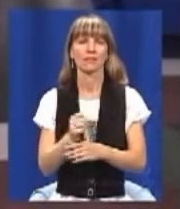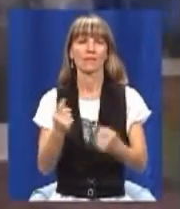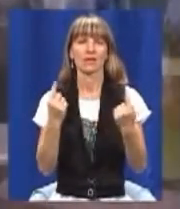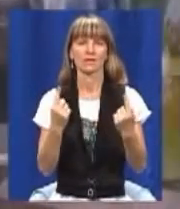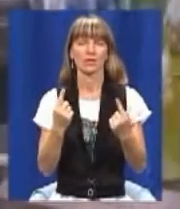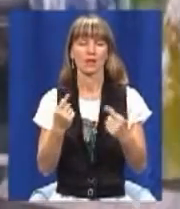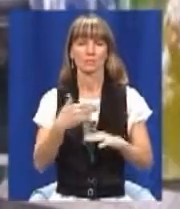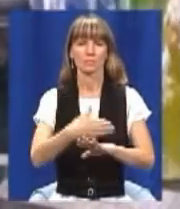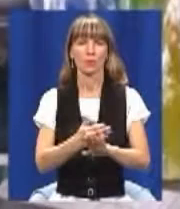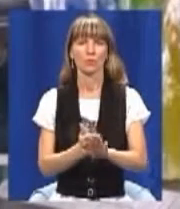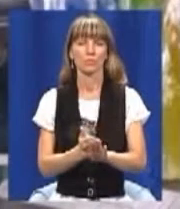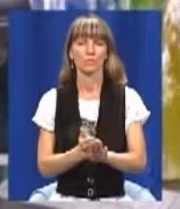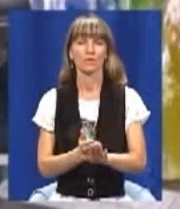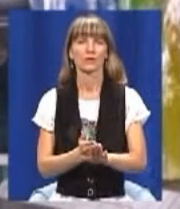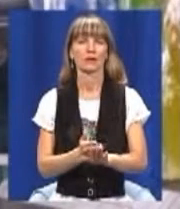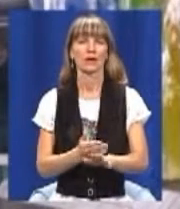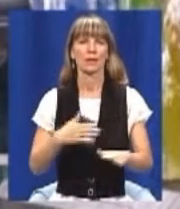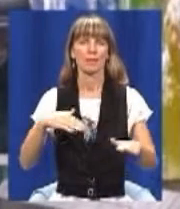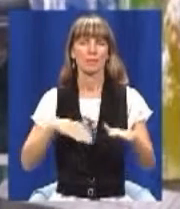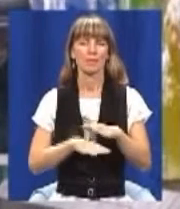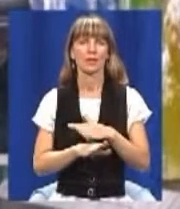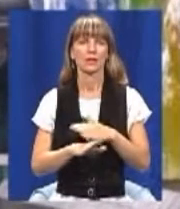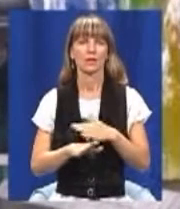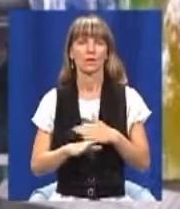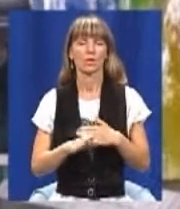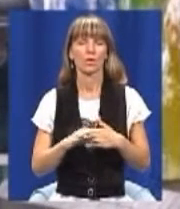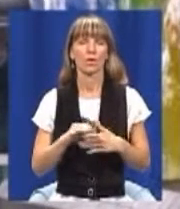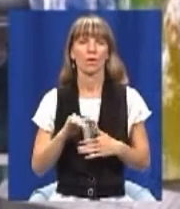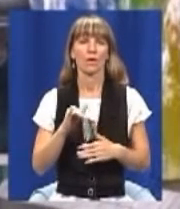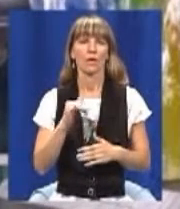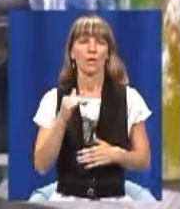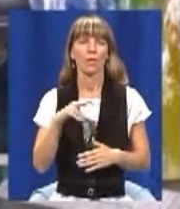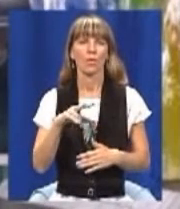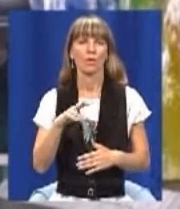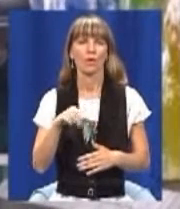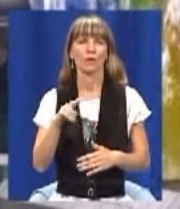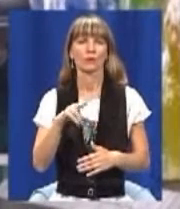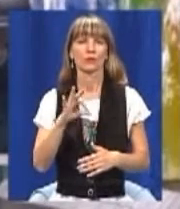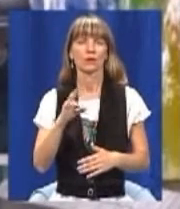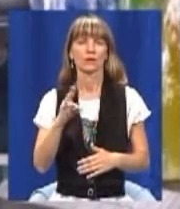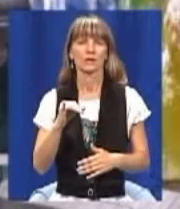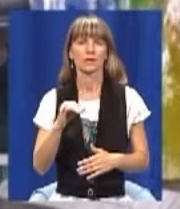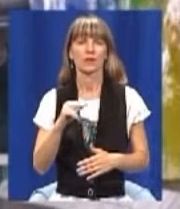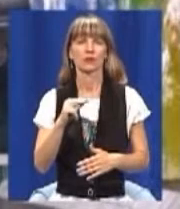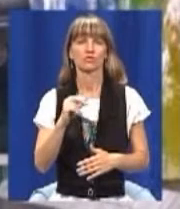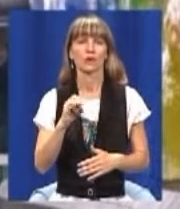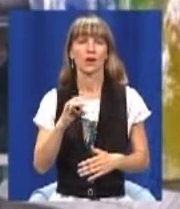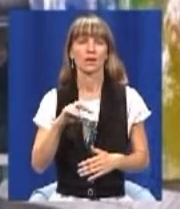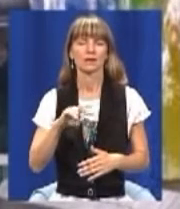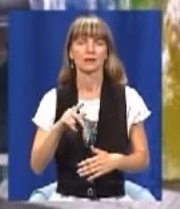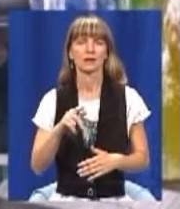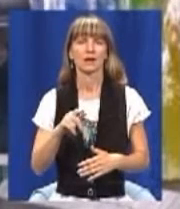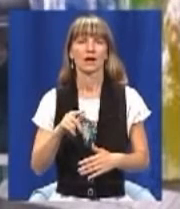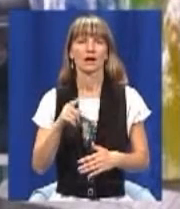величезні черевики. До речі, метро придумав лондонець Чарльз Пірсон. Він представив свій проект